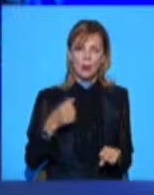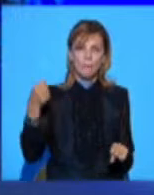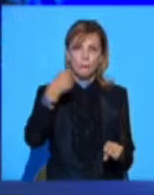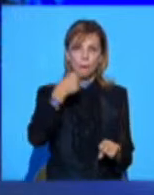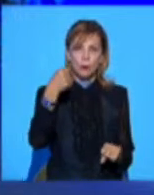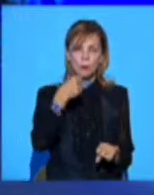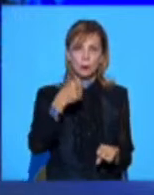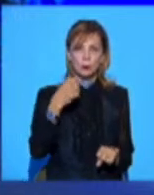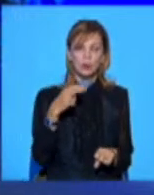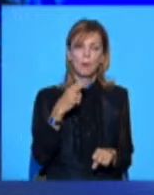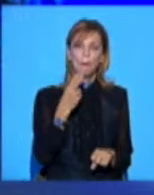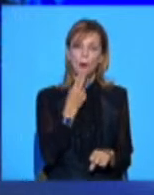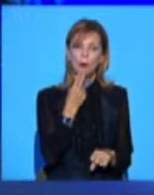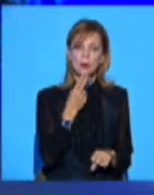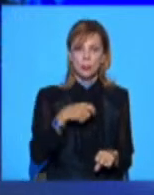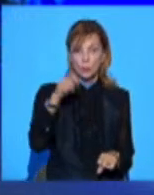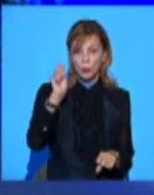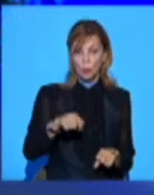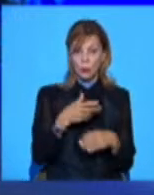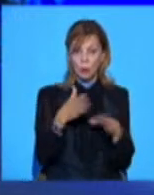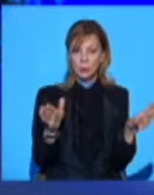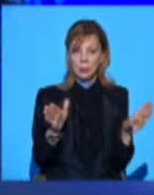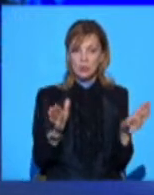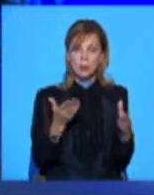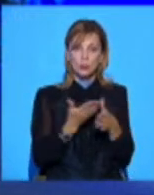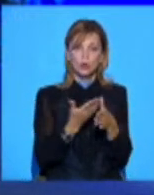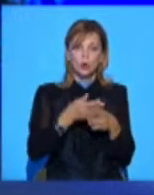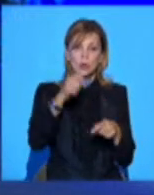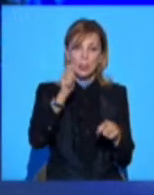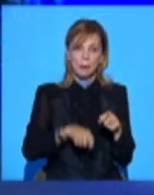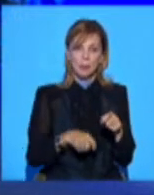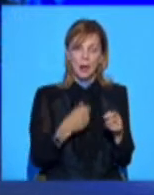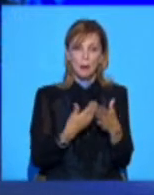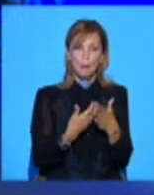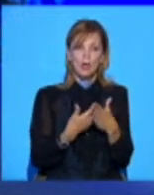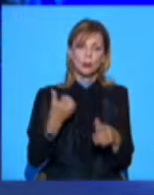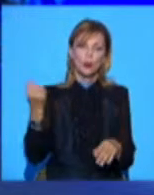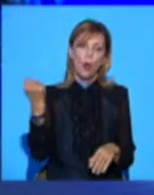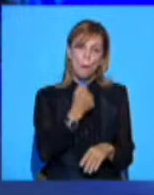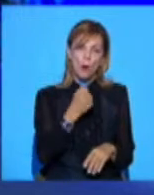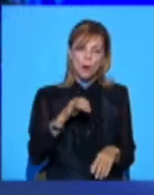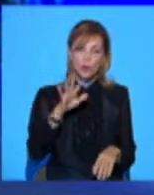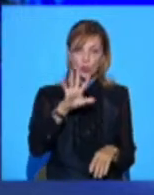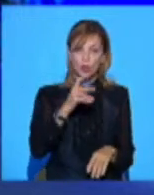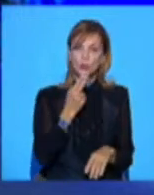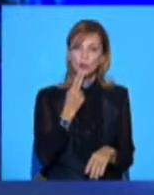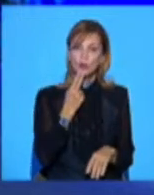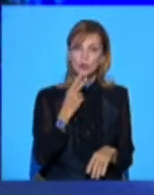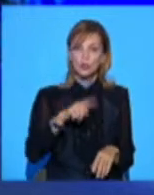fost bătut de polițiști. Procurorii au deschis deja un dosar penal pentru tentativă de omor și 5